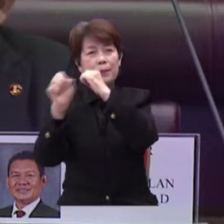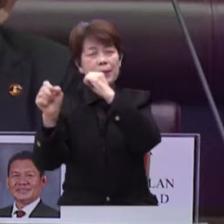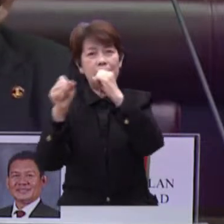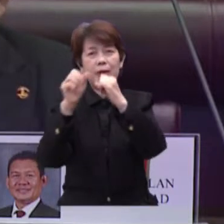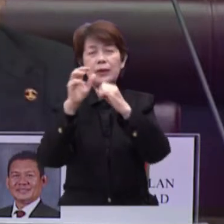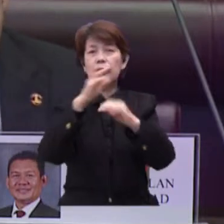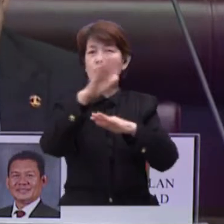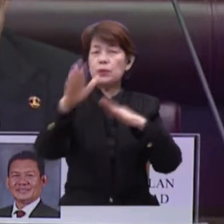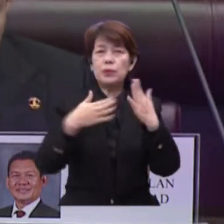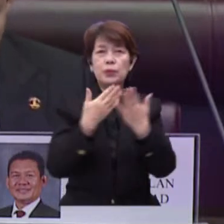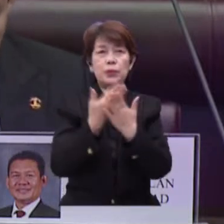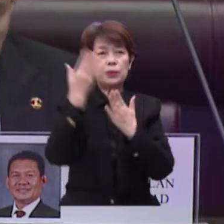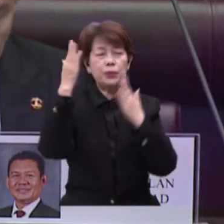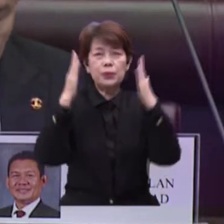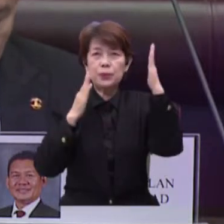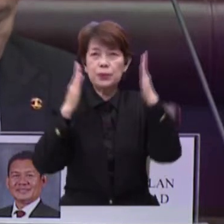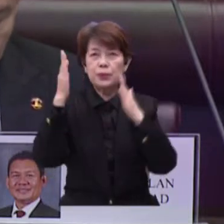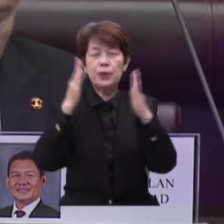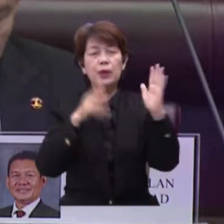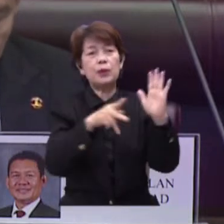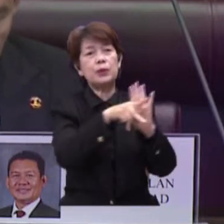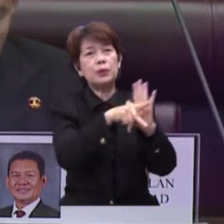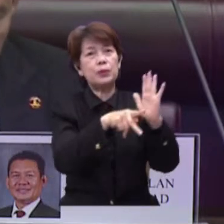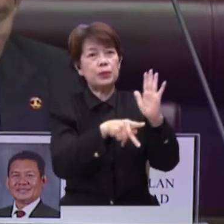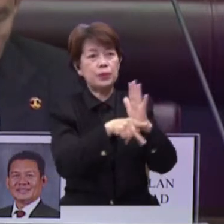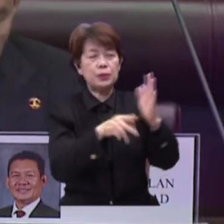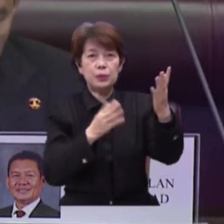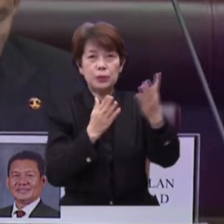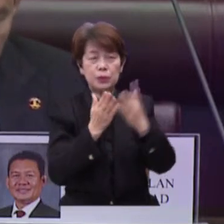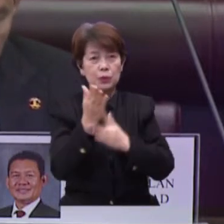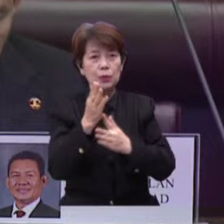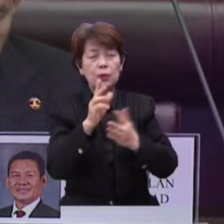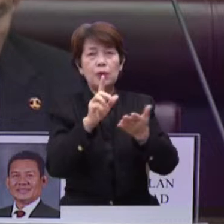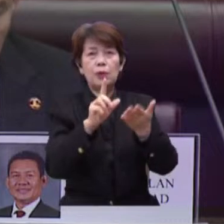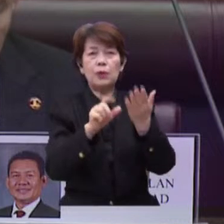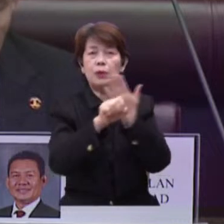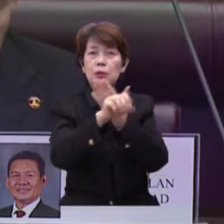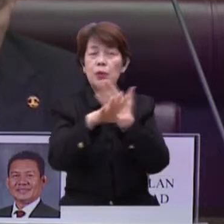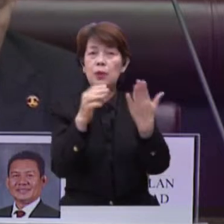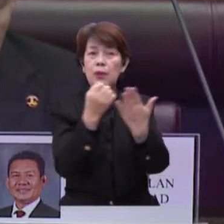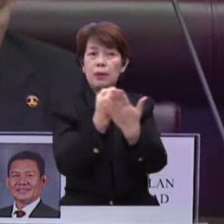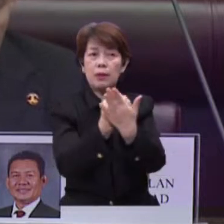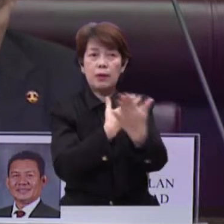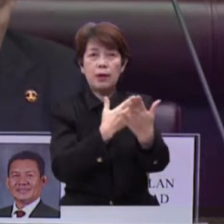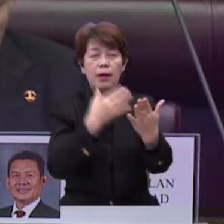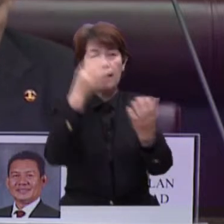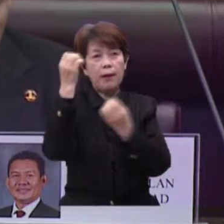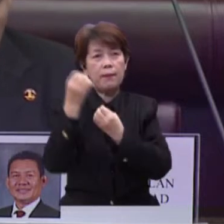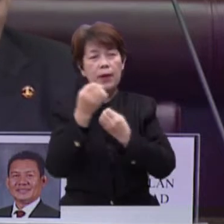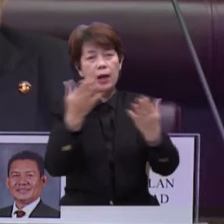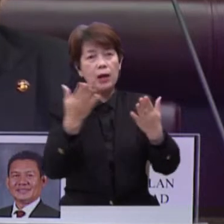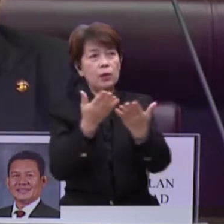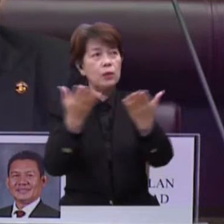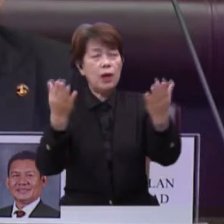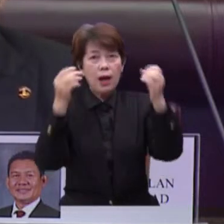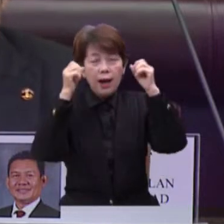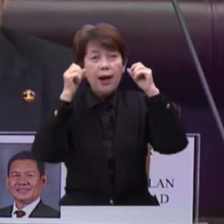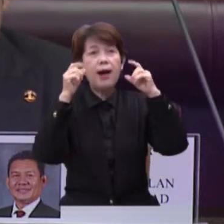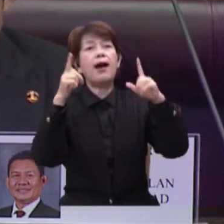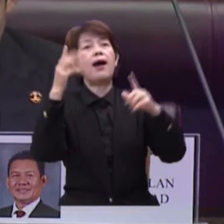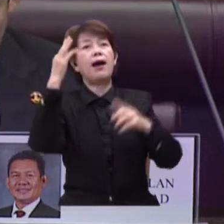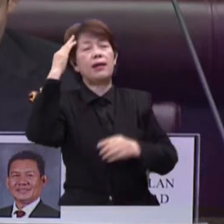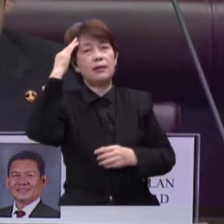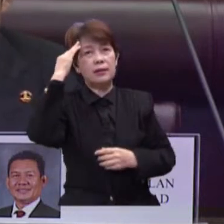negara khususnya melalui sosial media untuk mendidik dan memberi kesadaran kepada rakyat tentang